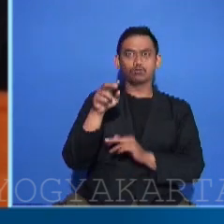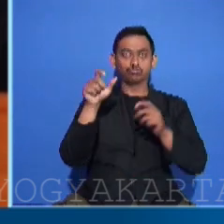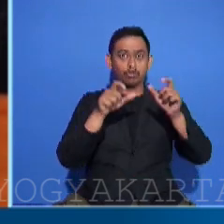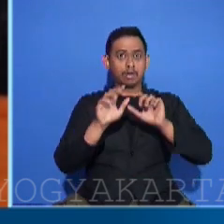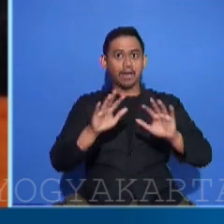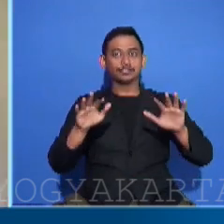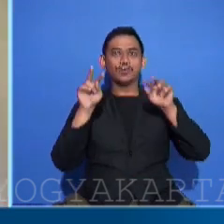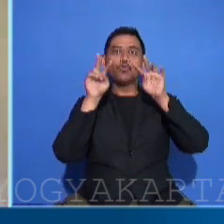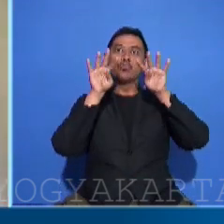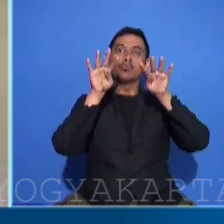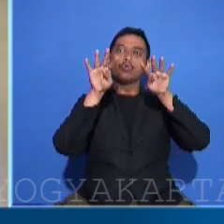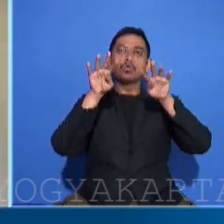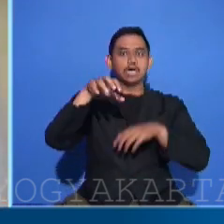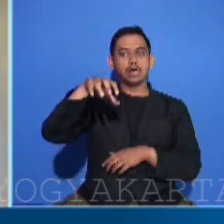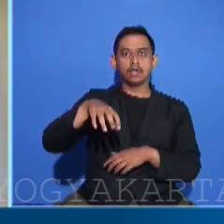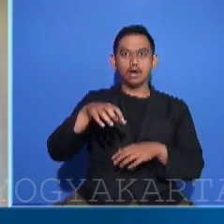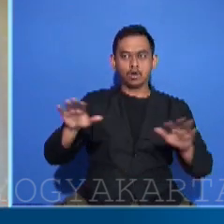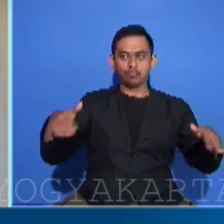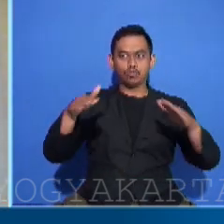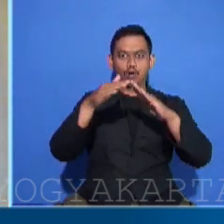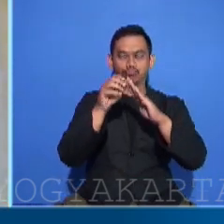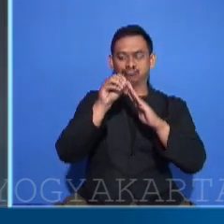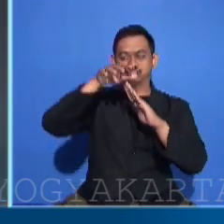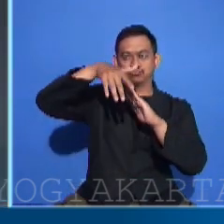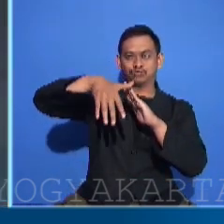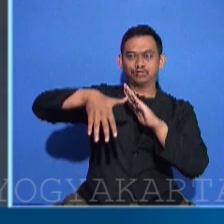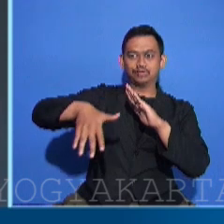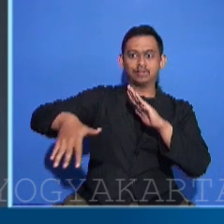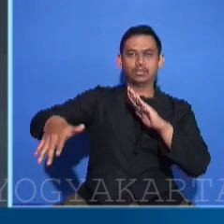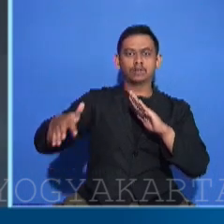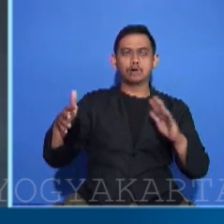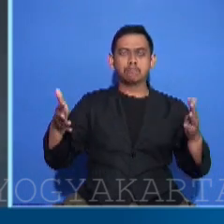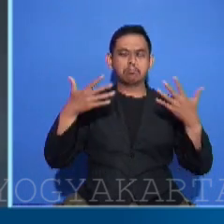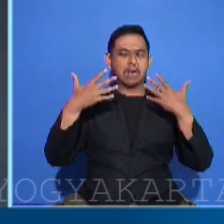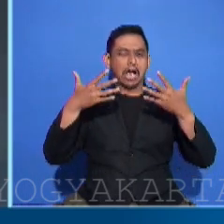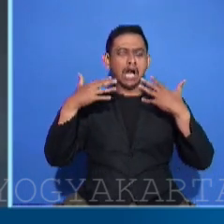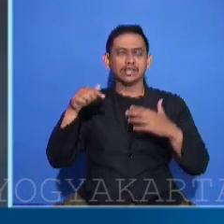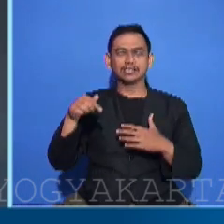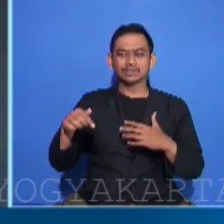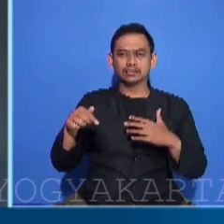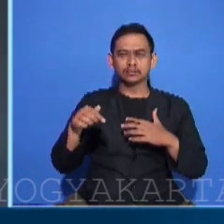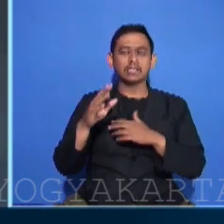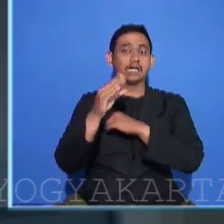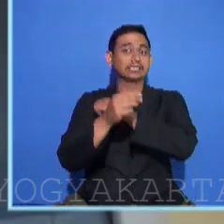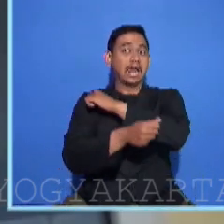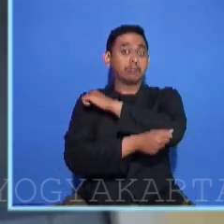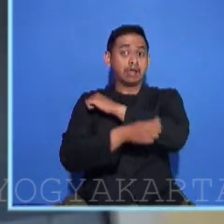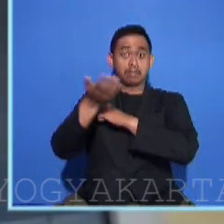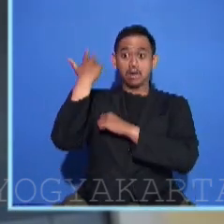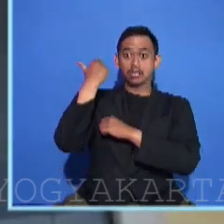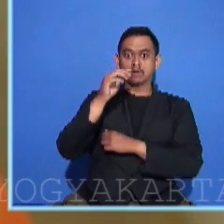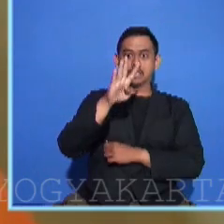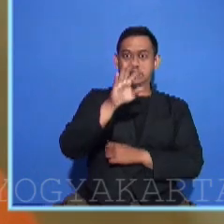Babatan Yulianto erupsi jarak luncur tidak melampaui kejadian awan panas guguran pada Sabtu Siang kemarin yang mencapai 4000